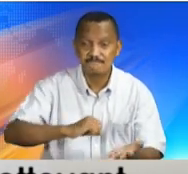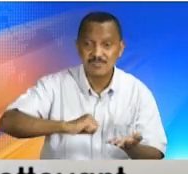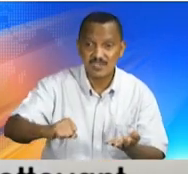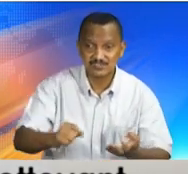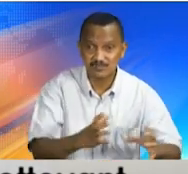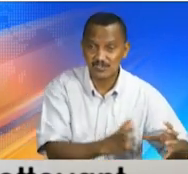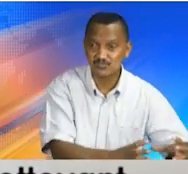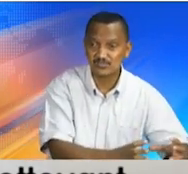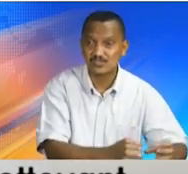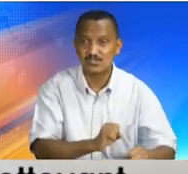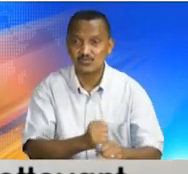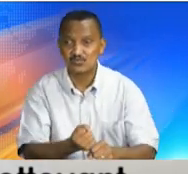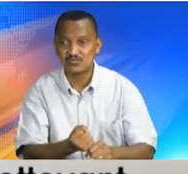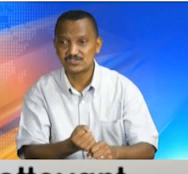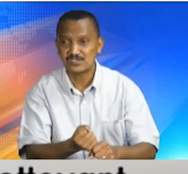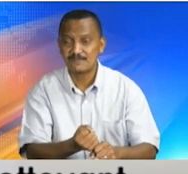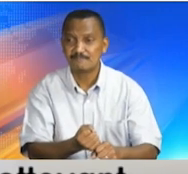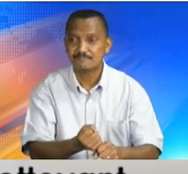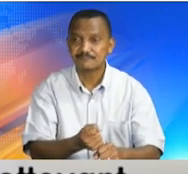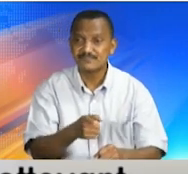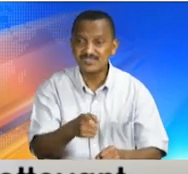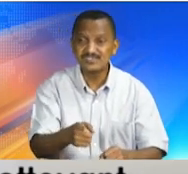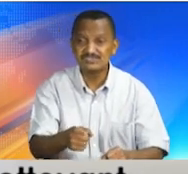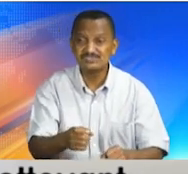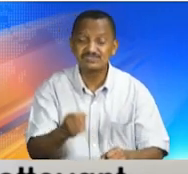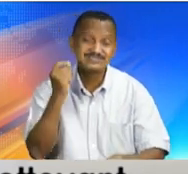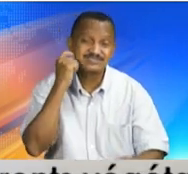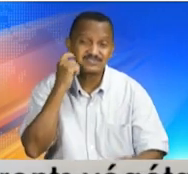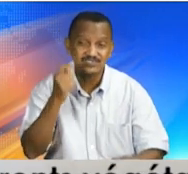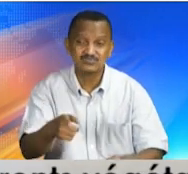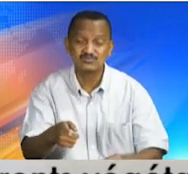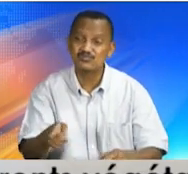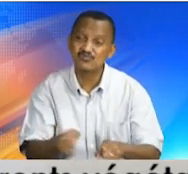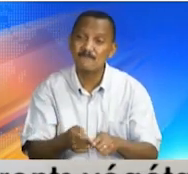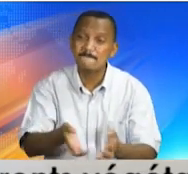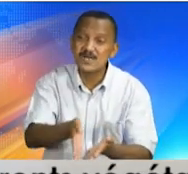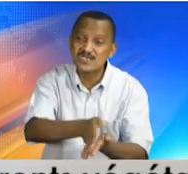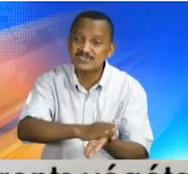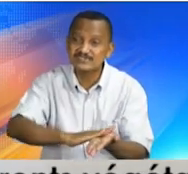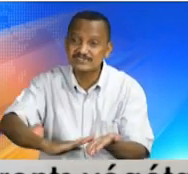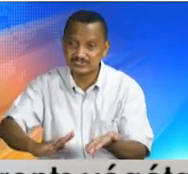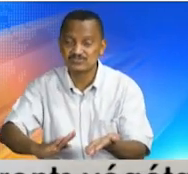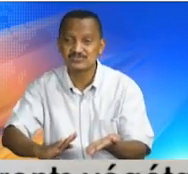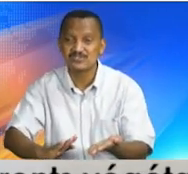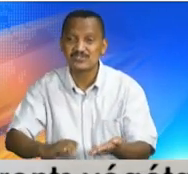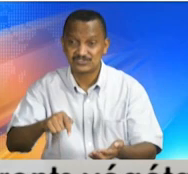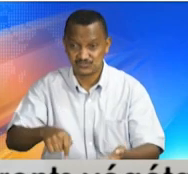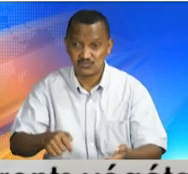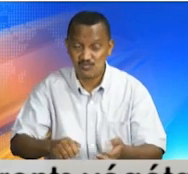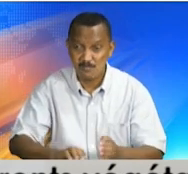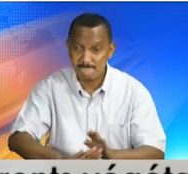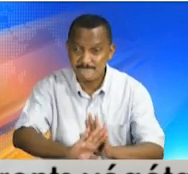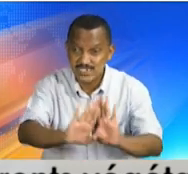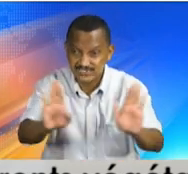hoe effet prébiotique izany satria ny Tantely dia anisan'ny manadio. Eto ihany koa dia tsara tsidika fa avy